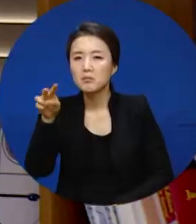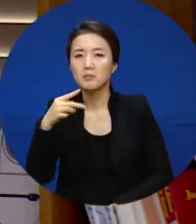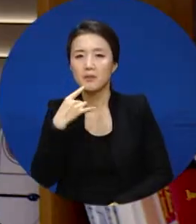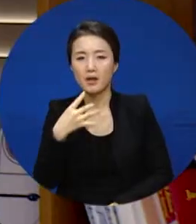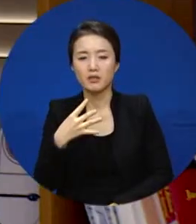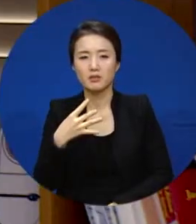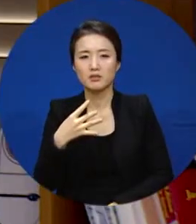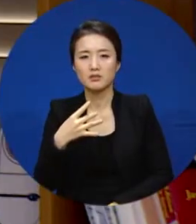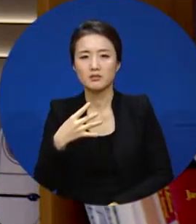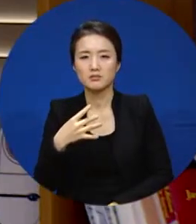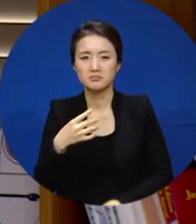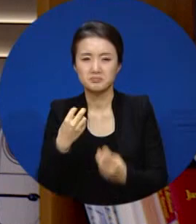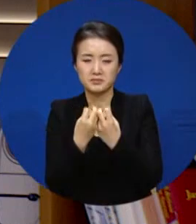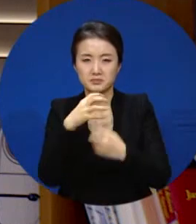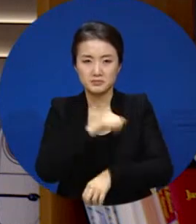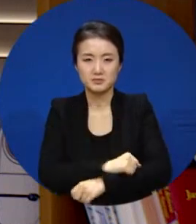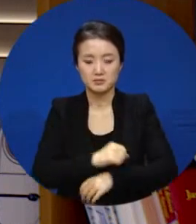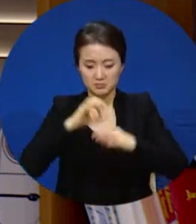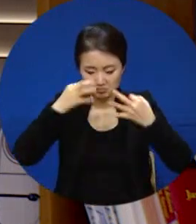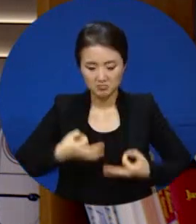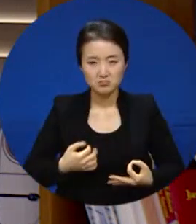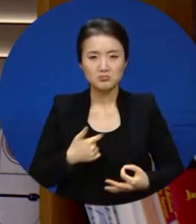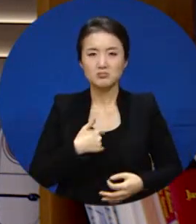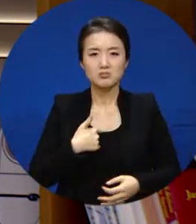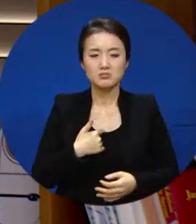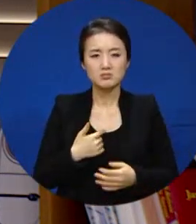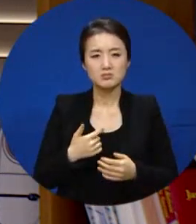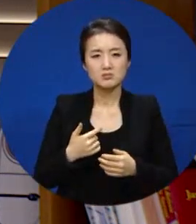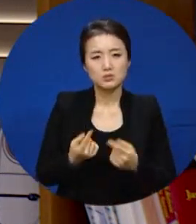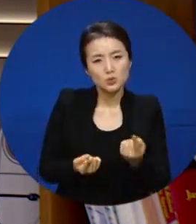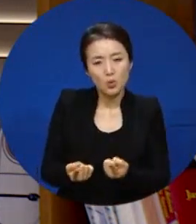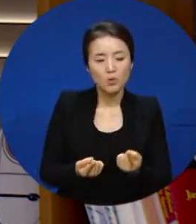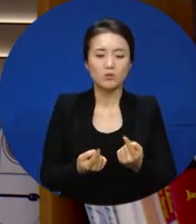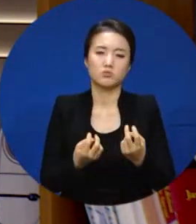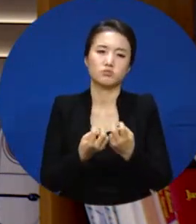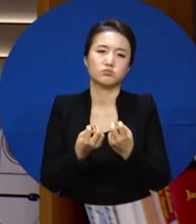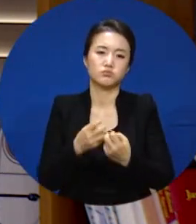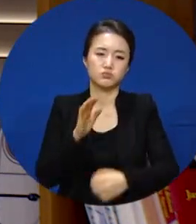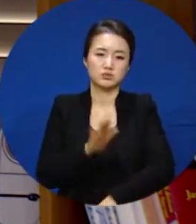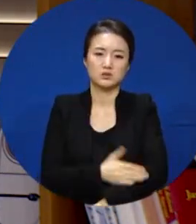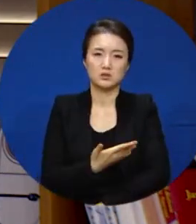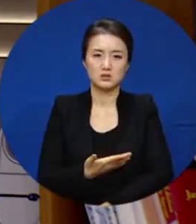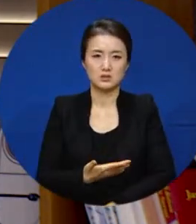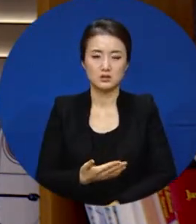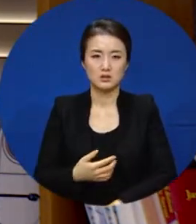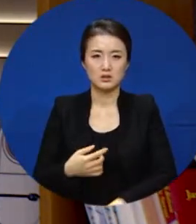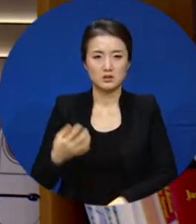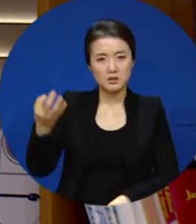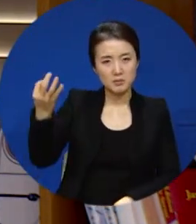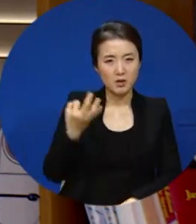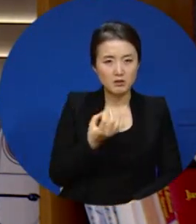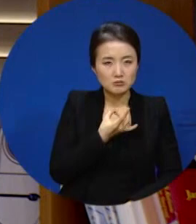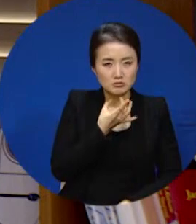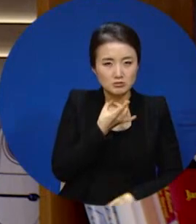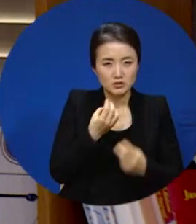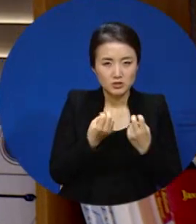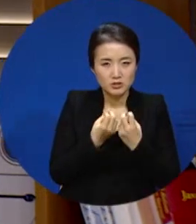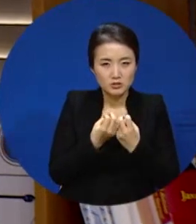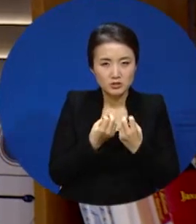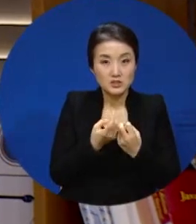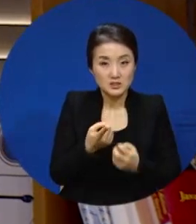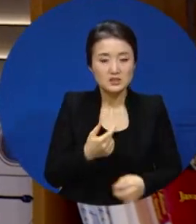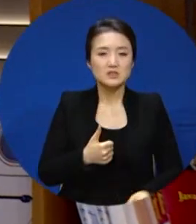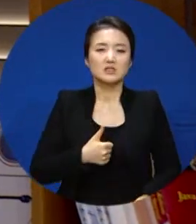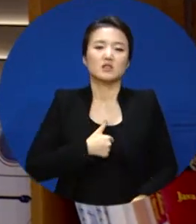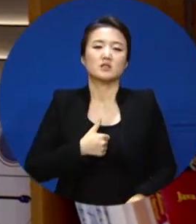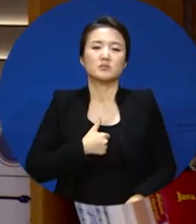요 남의 야 내가 아니야 내가 가서 얘기하면 부탁하면 제가 다 우습게 보지 않을까 그 거에요 이게 자존심의